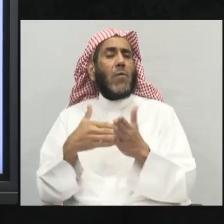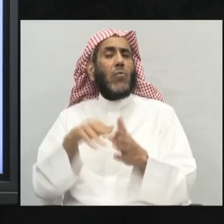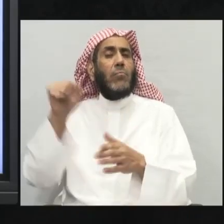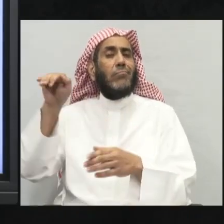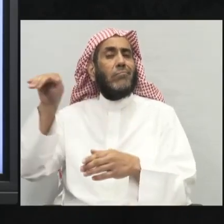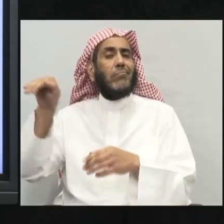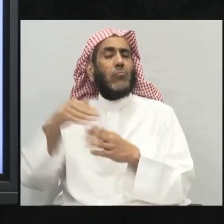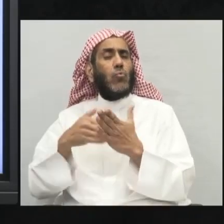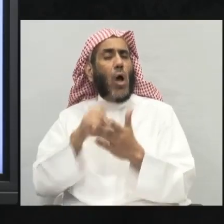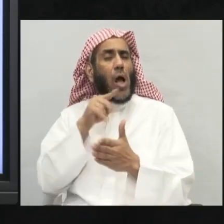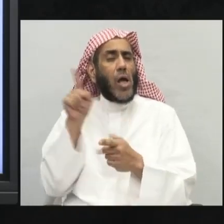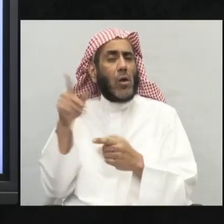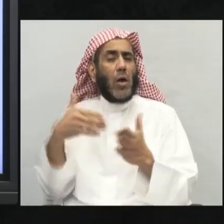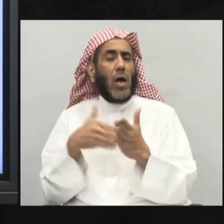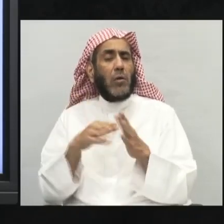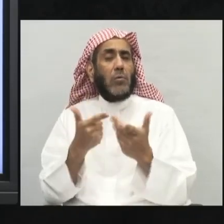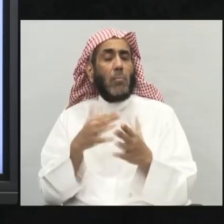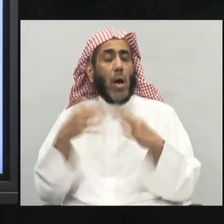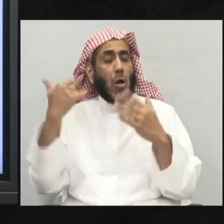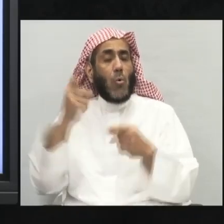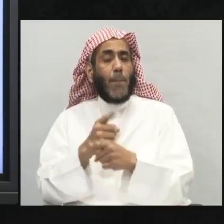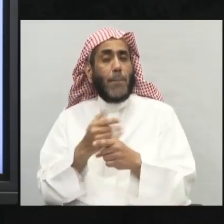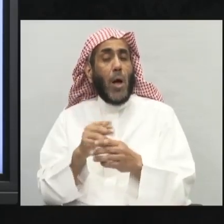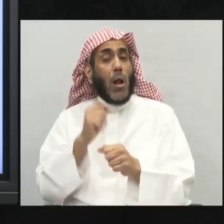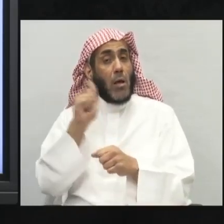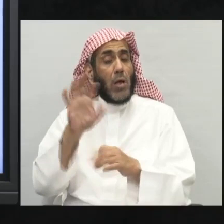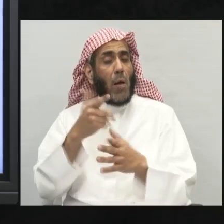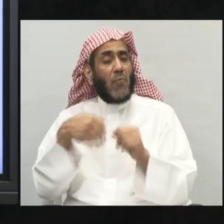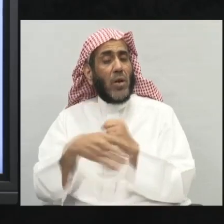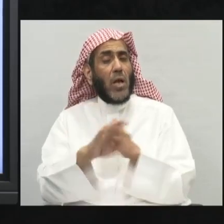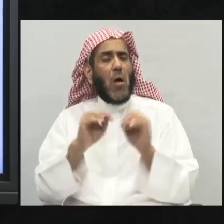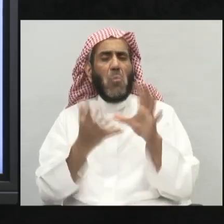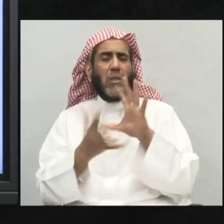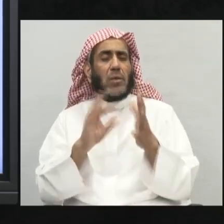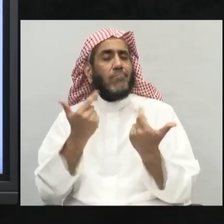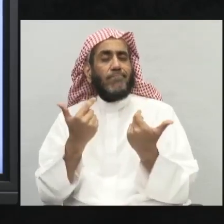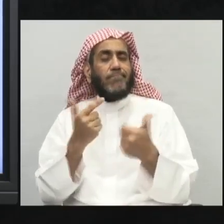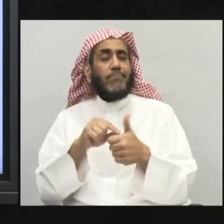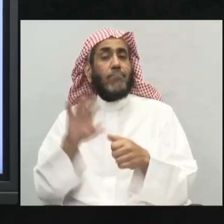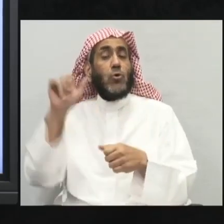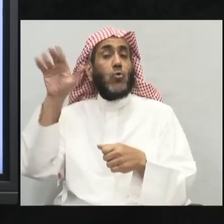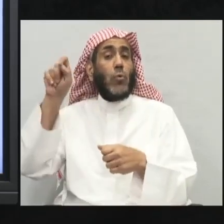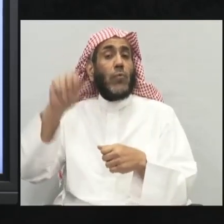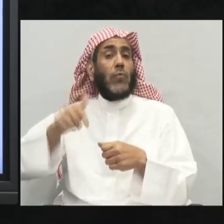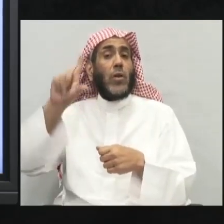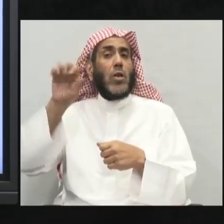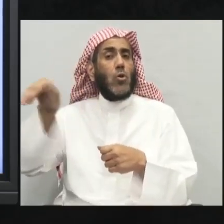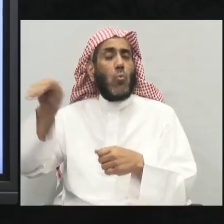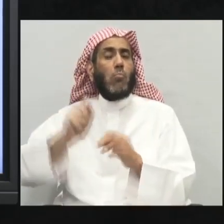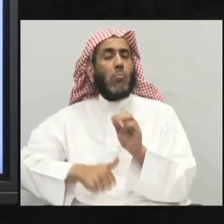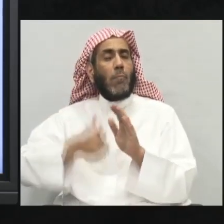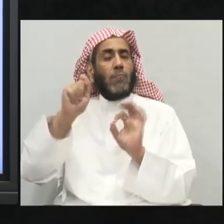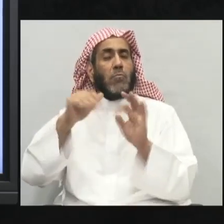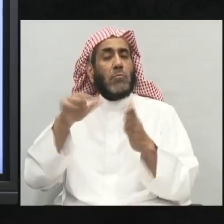وعلامه رفعه هنا ما رايكم هل هي اصليه ام فرعيه مقدره يفلح يا اصليه